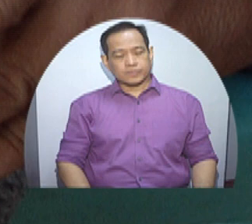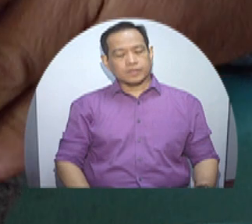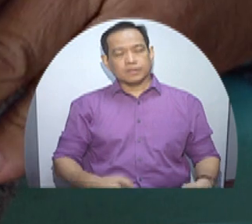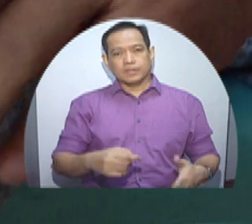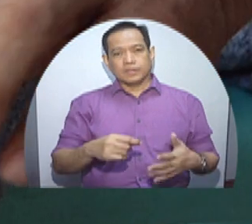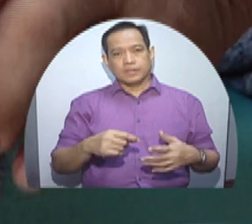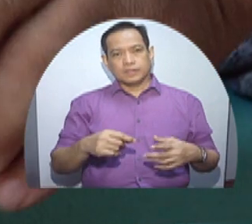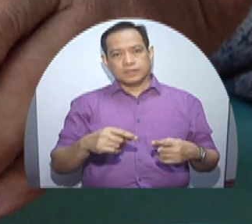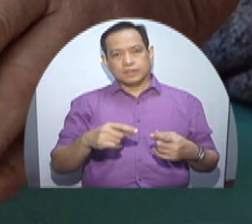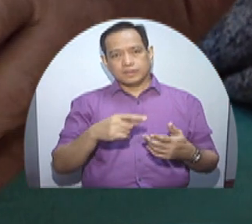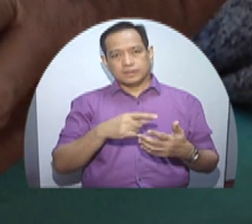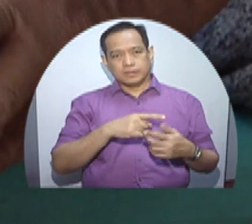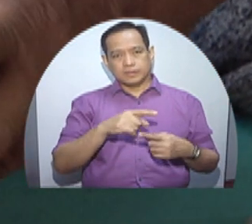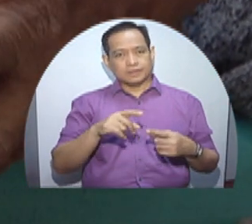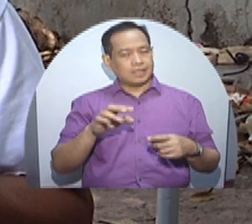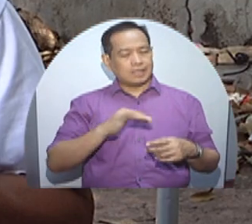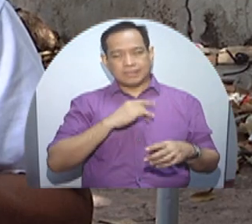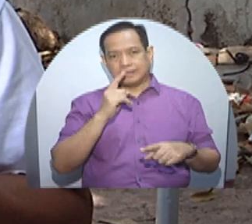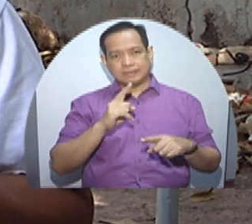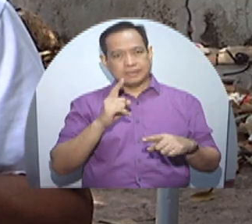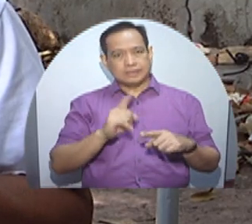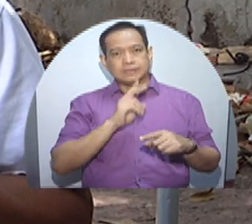asipan ako eh, talagang bubigay na po ako. Talagang